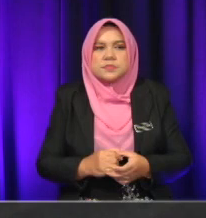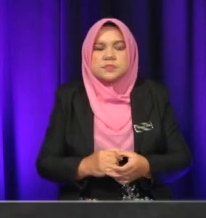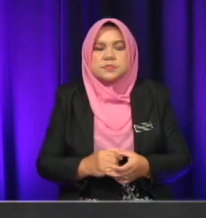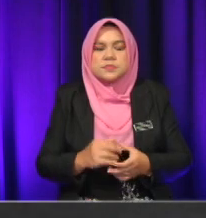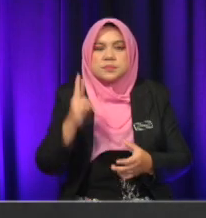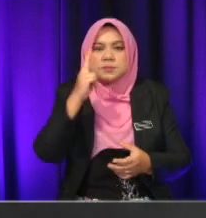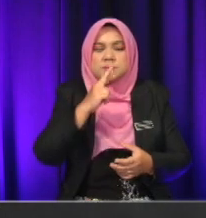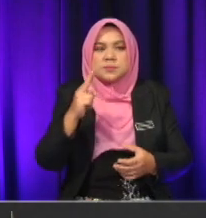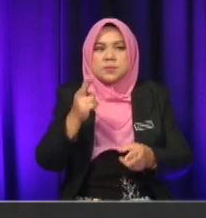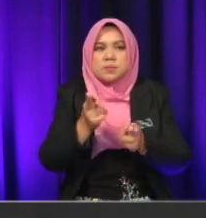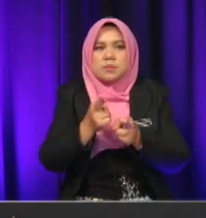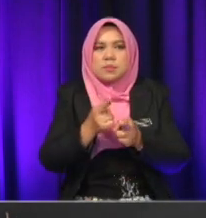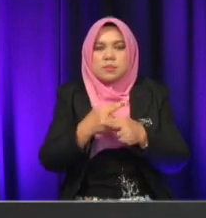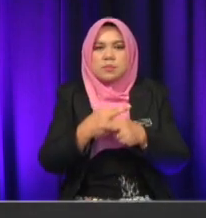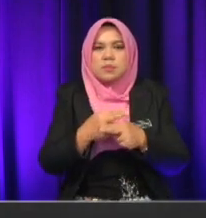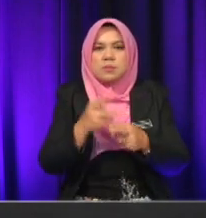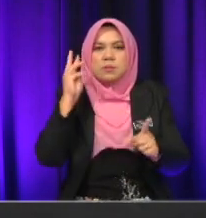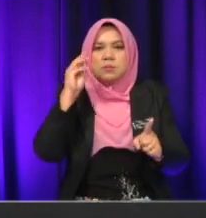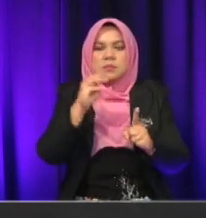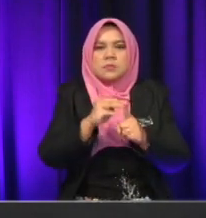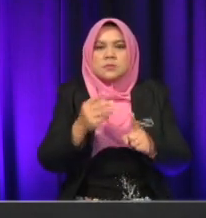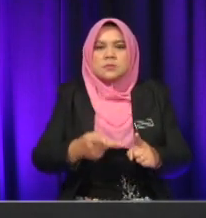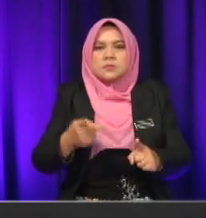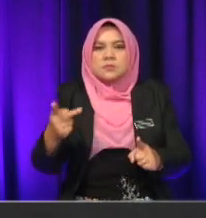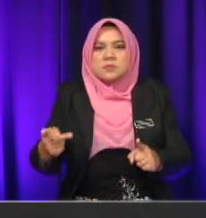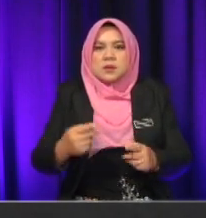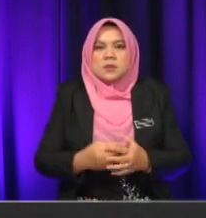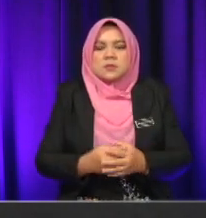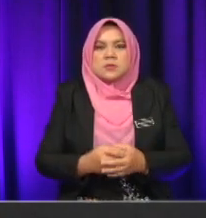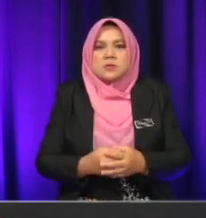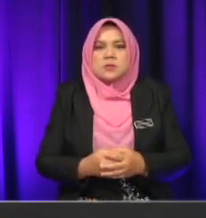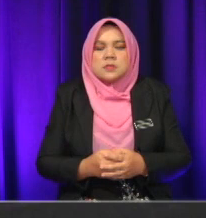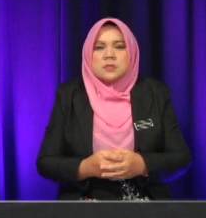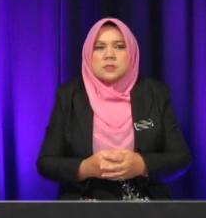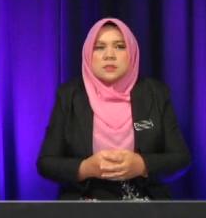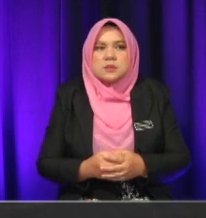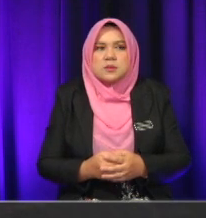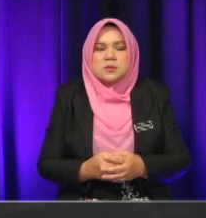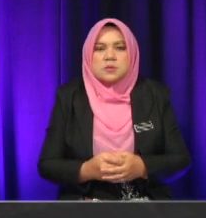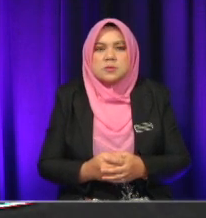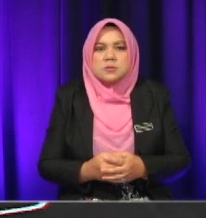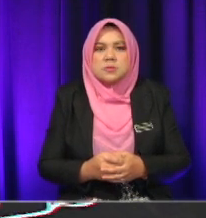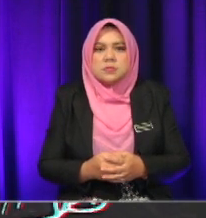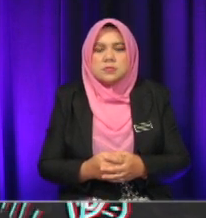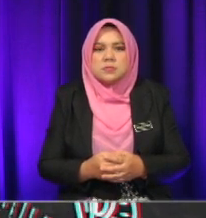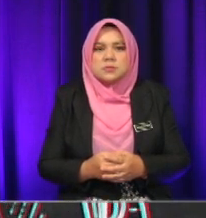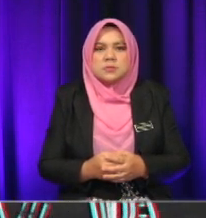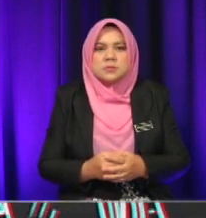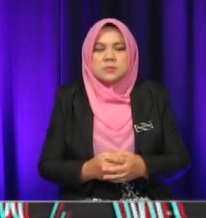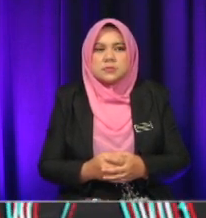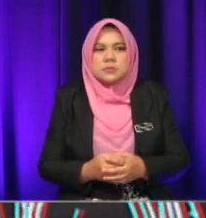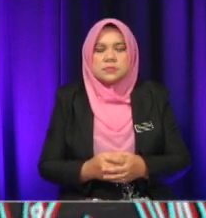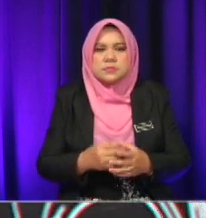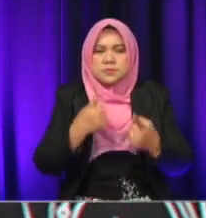merupakan kaedah matlamat produk, Cikgu. Matlamat produk ke? Betul ke? Murid-murid betul